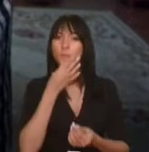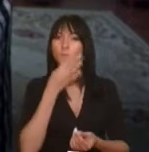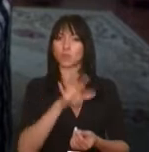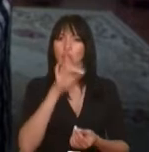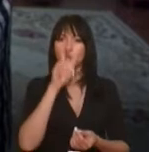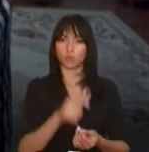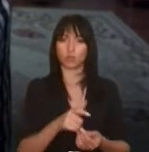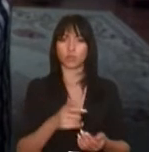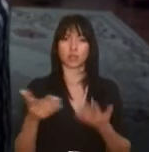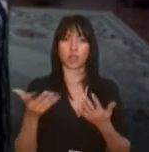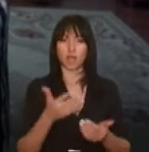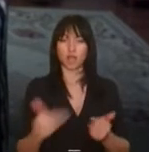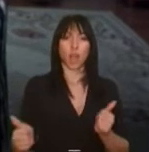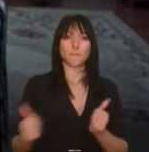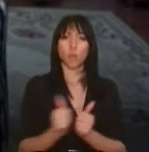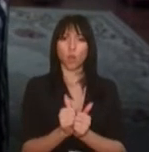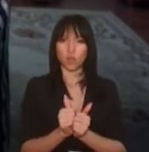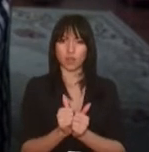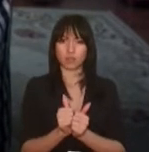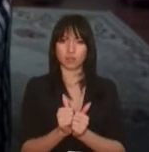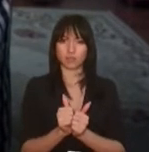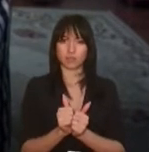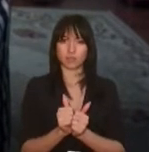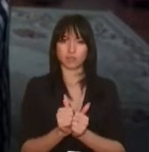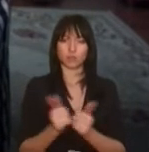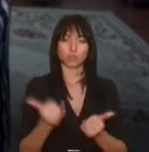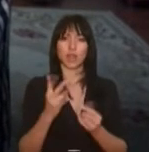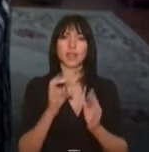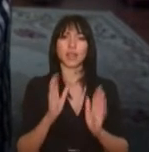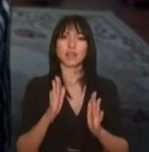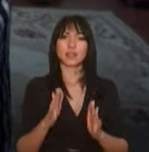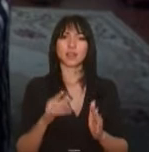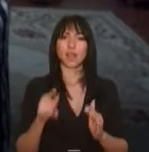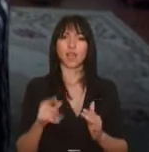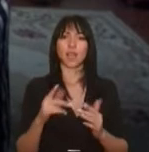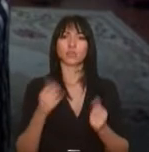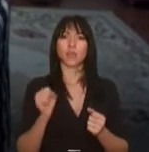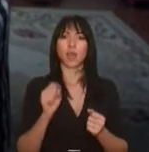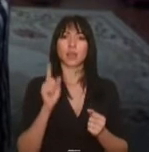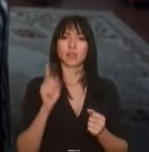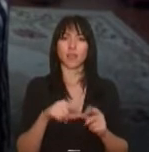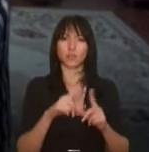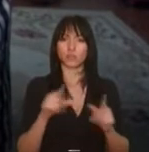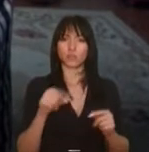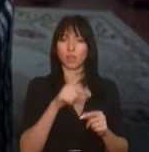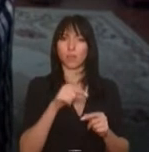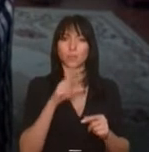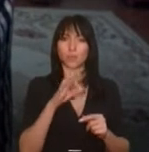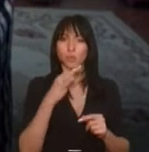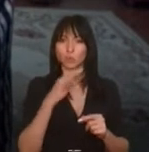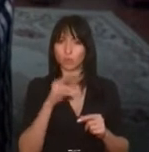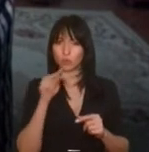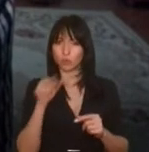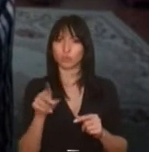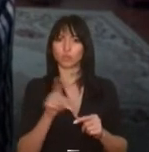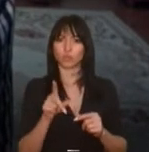є поряд. І від цього залежить не тільки здоров'я, а й життя у наступному тої людини, з